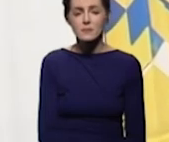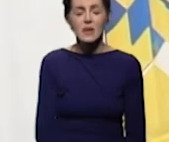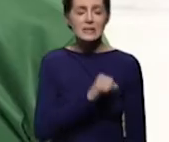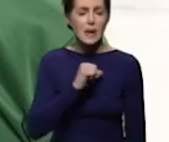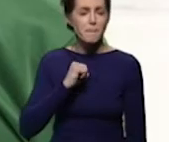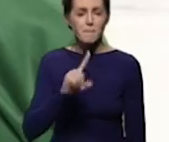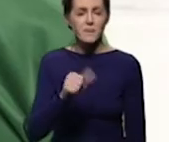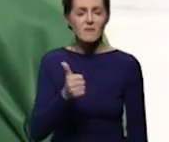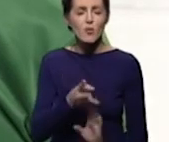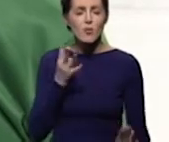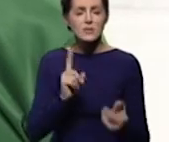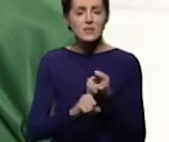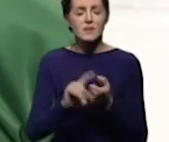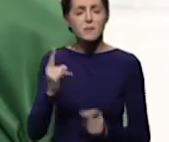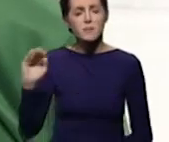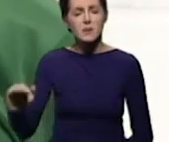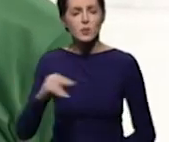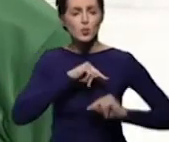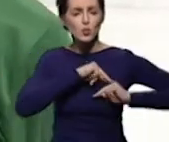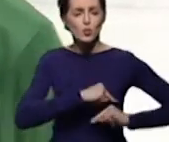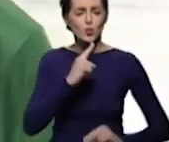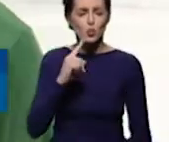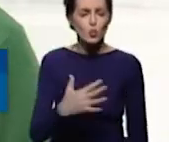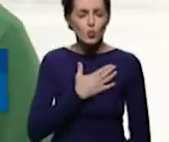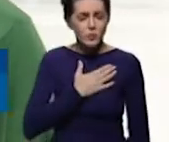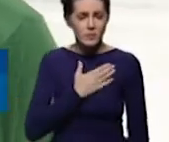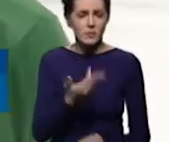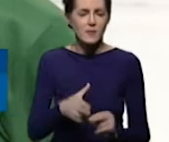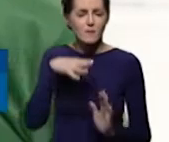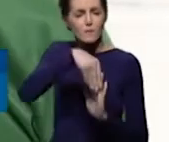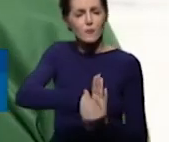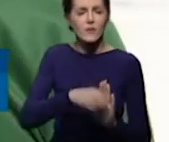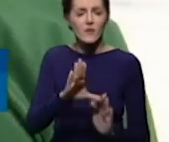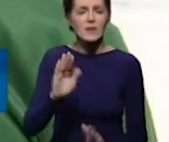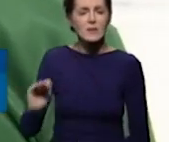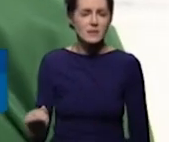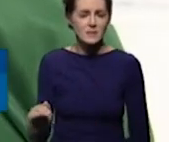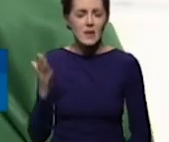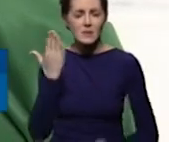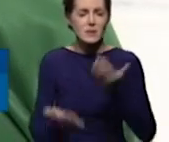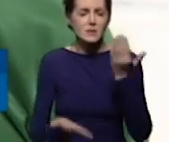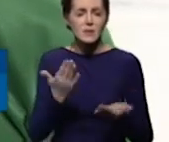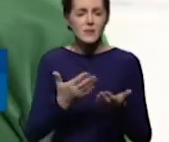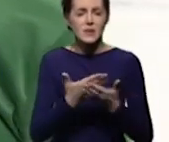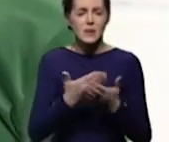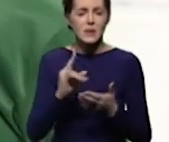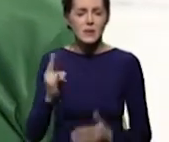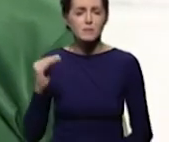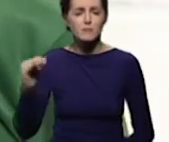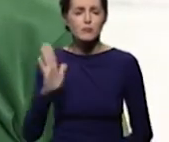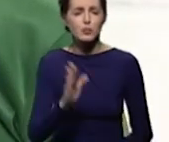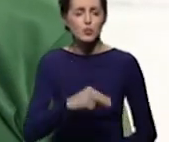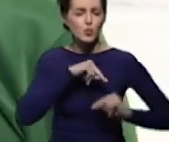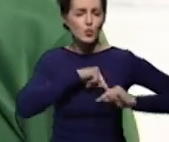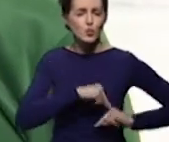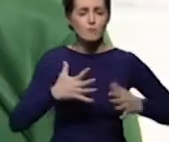все залежить від дитини, трудолюбия, яке якраз закладається в дитинстві. Если ребенок будет